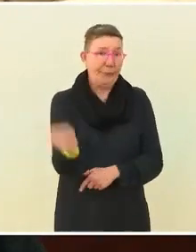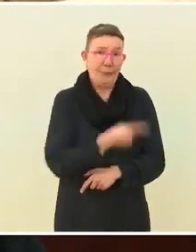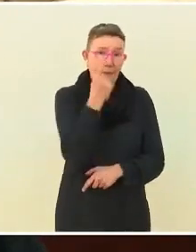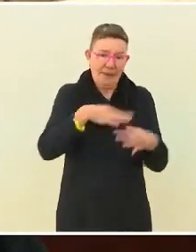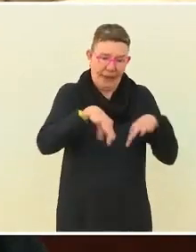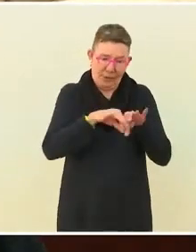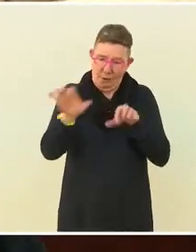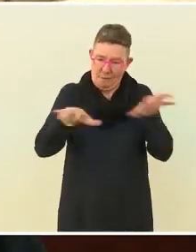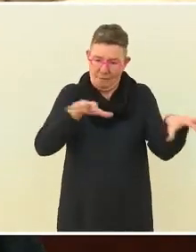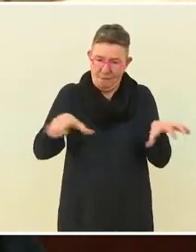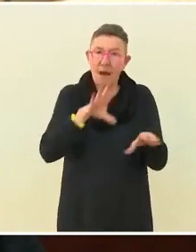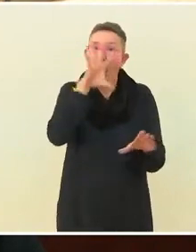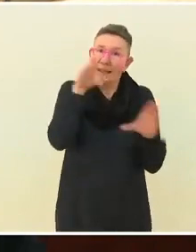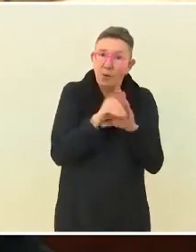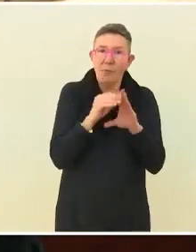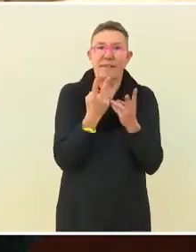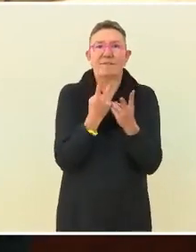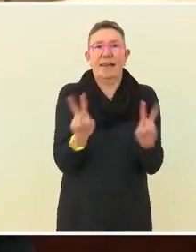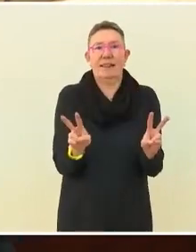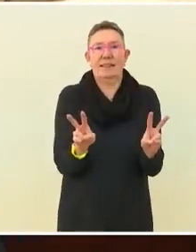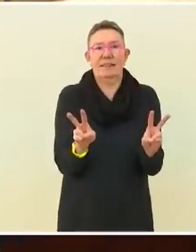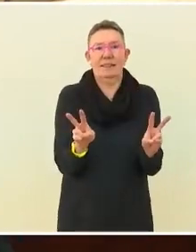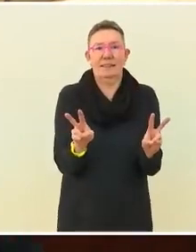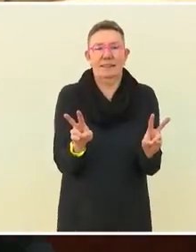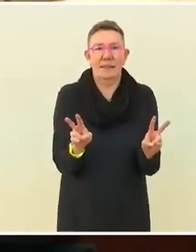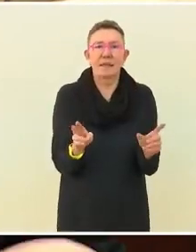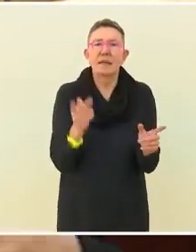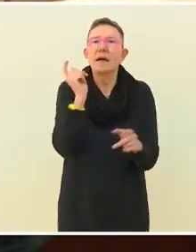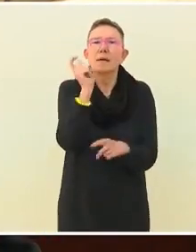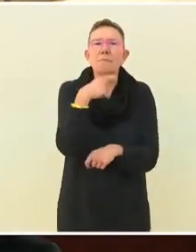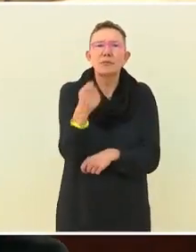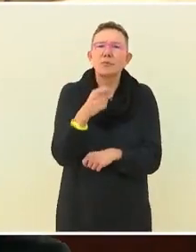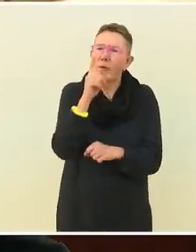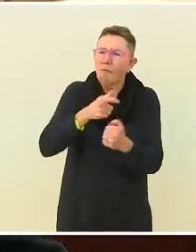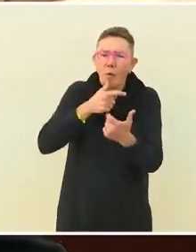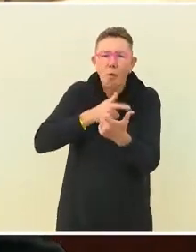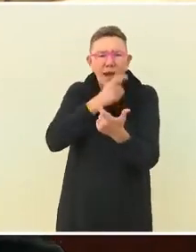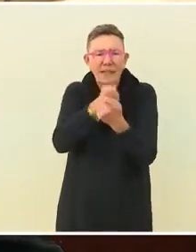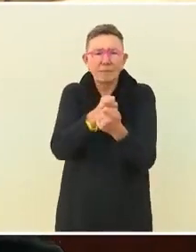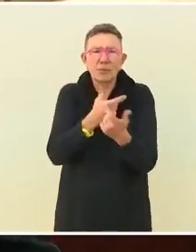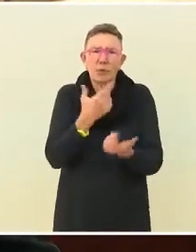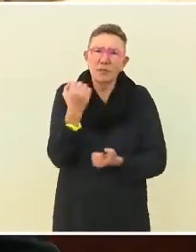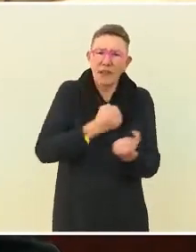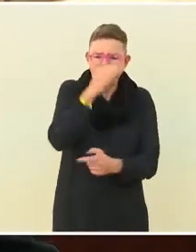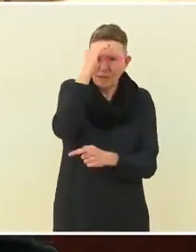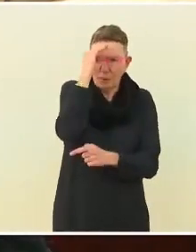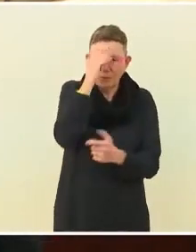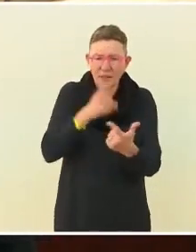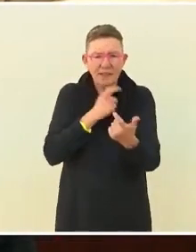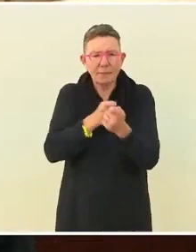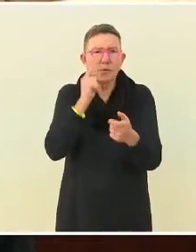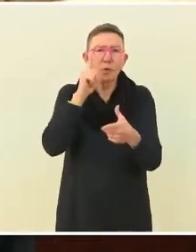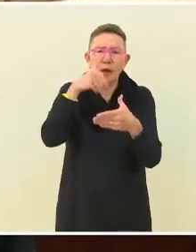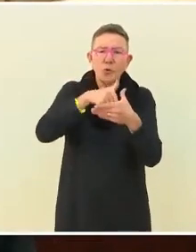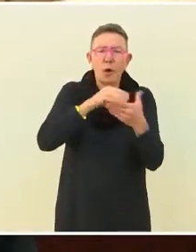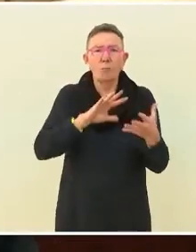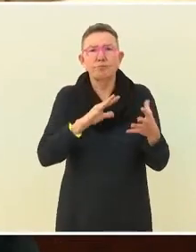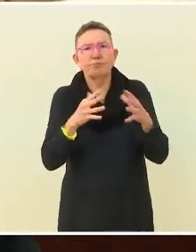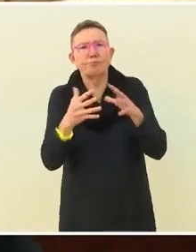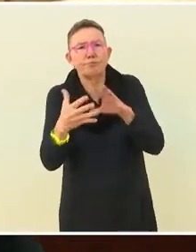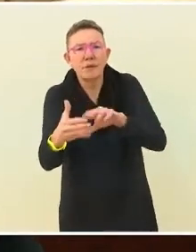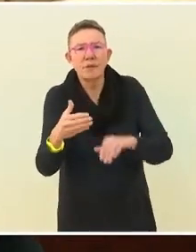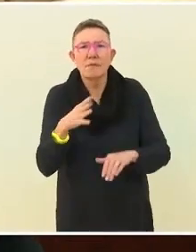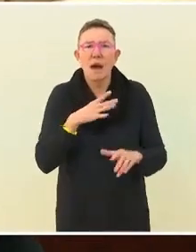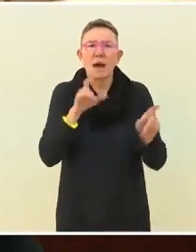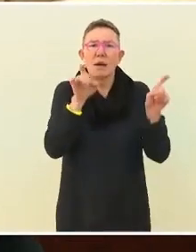territoires et y compris en ville. Sans nier la nécessaire adaptation du service postal face aux mutations liées à la